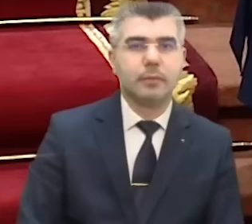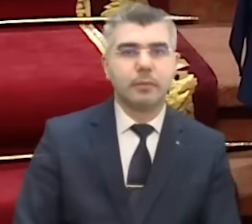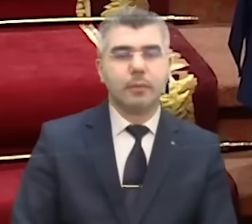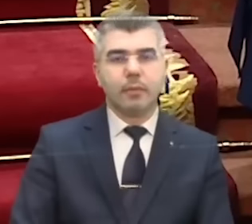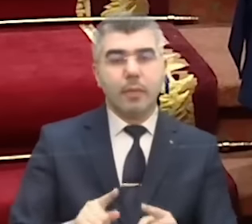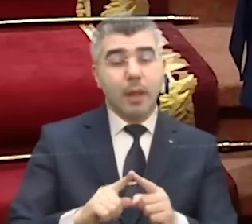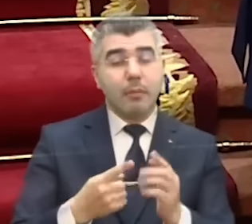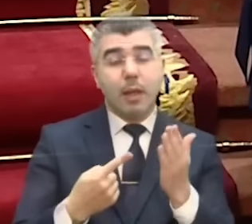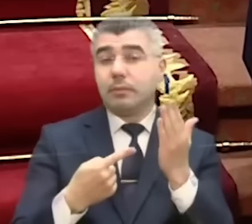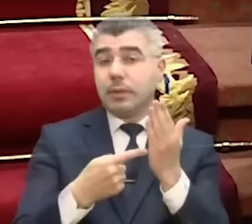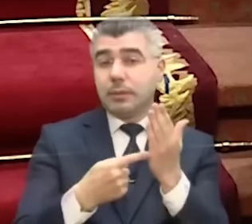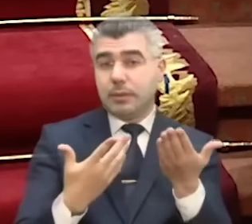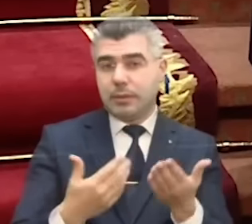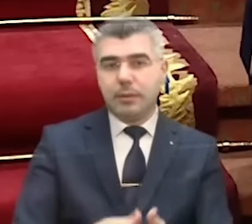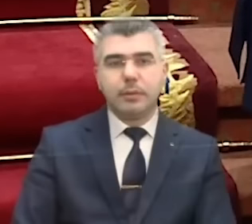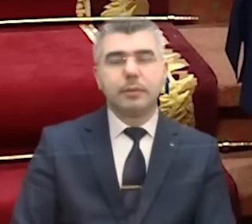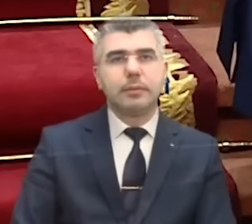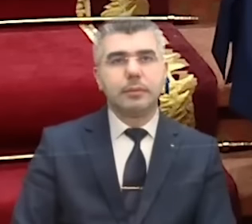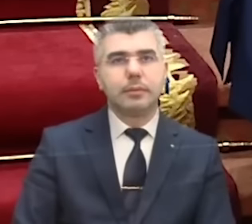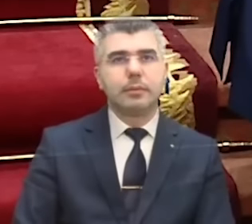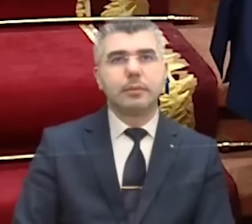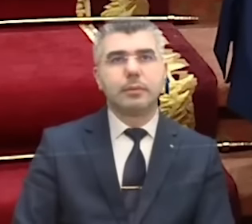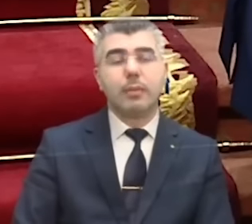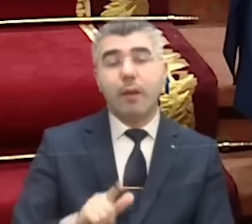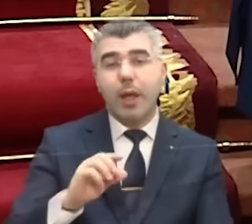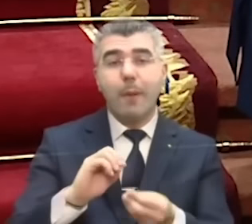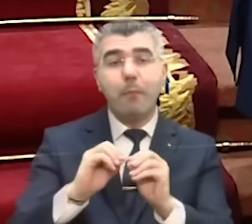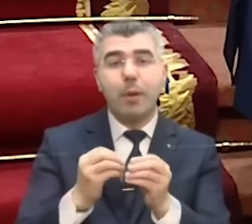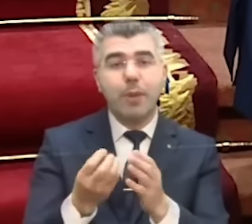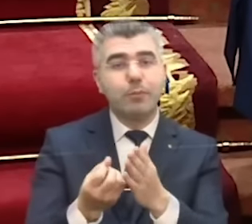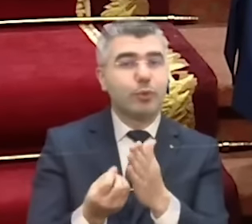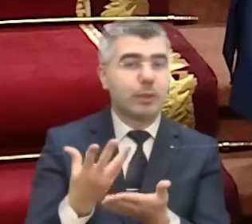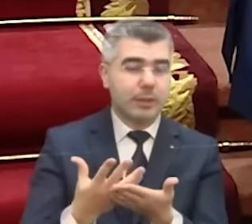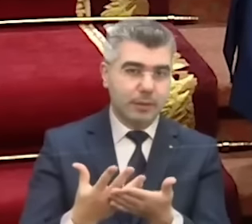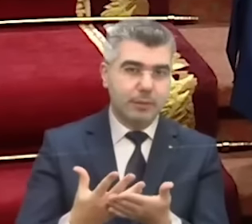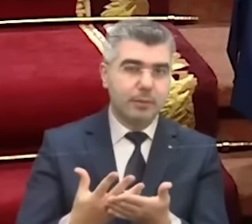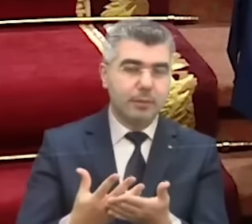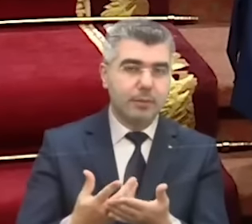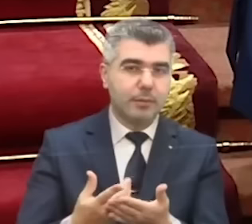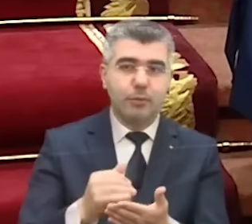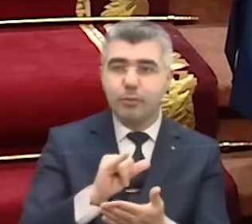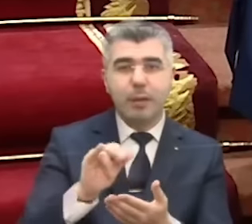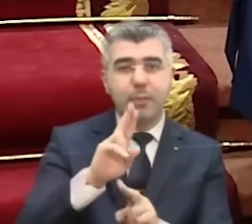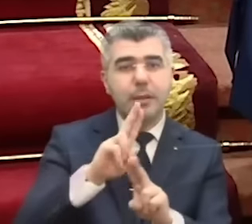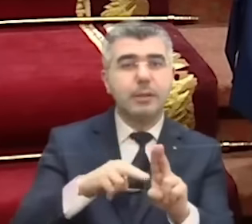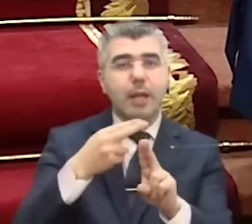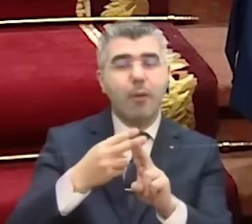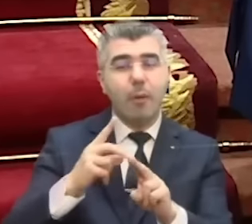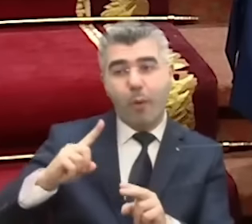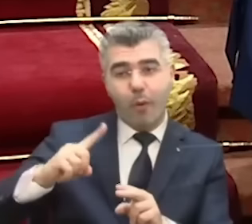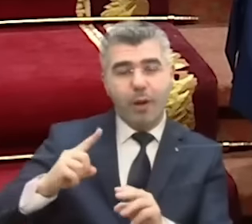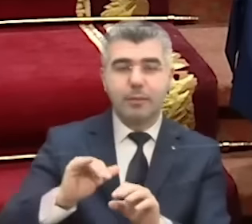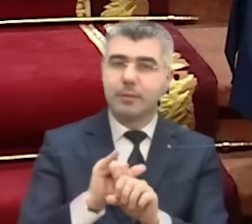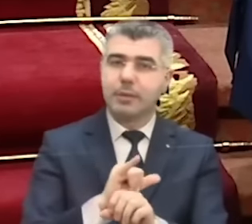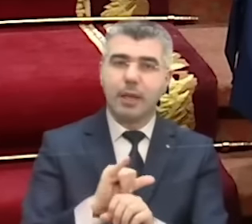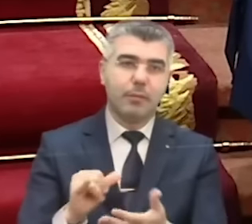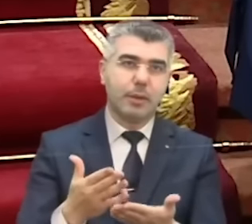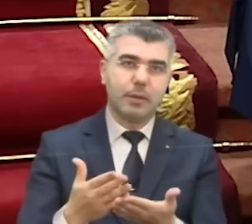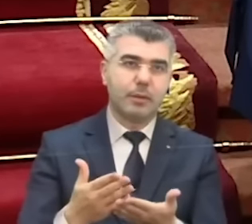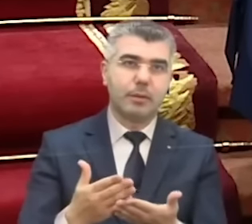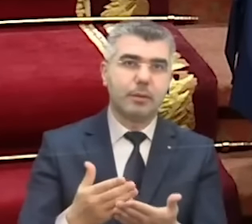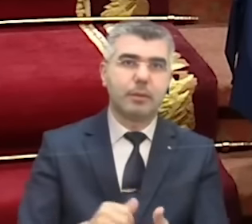الذكاء الاصطناعي هذا مشكل جديد وما كانش عليه شي أجوبة يوميا